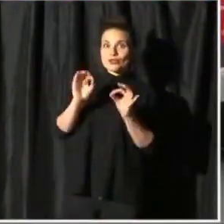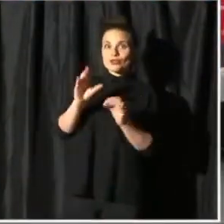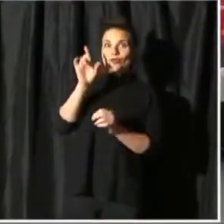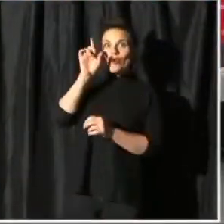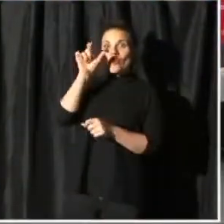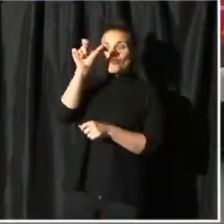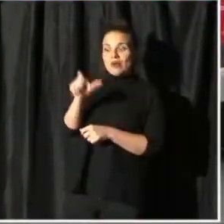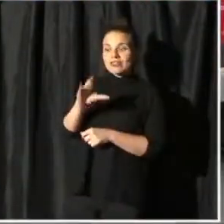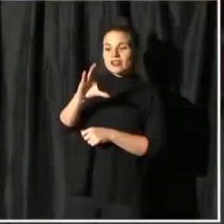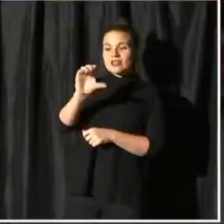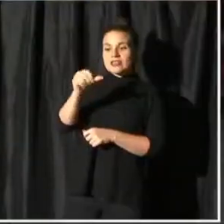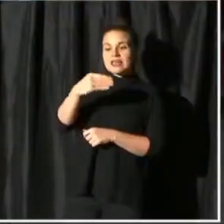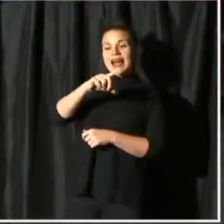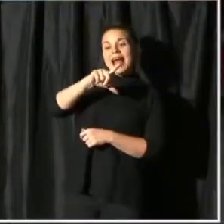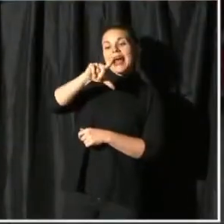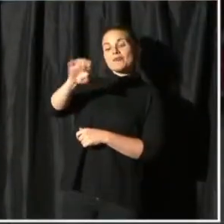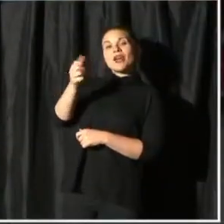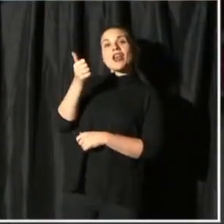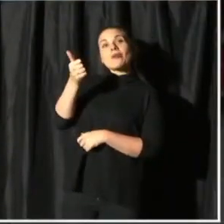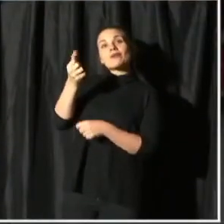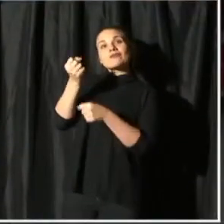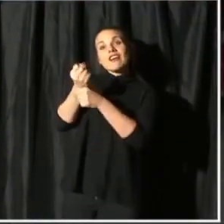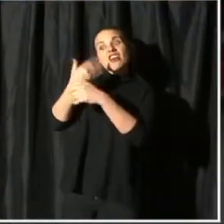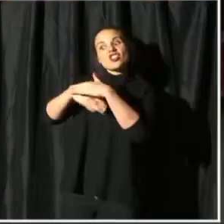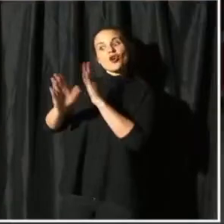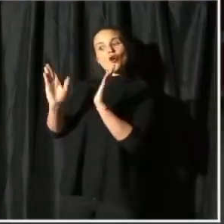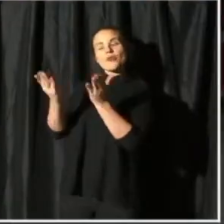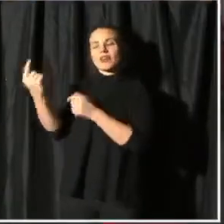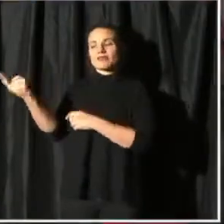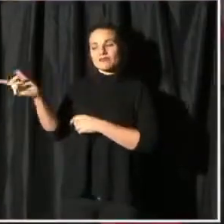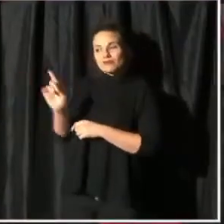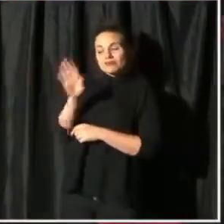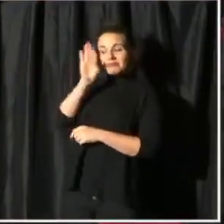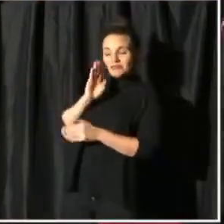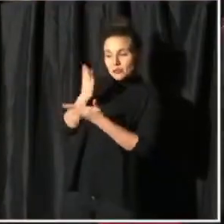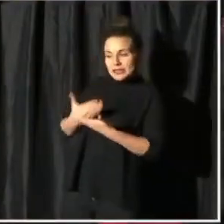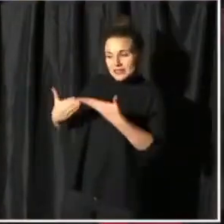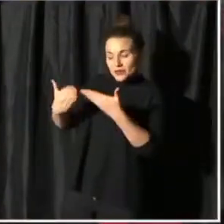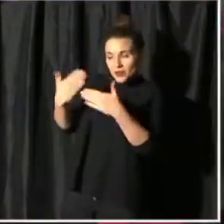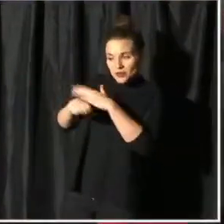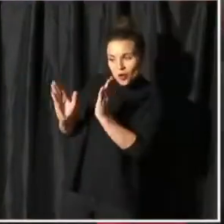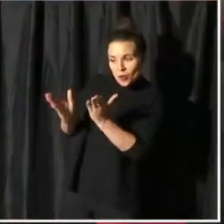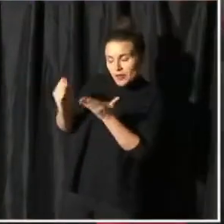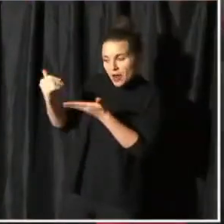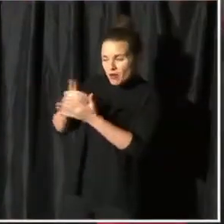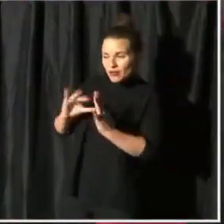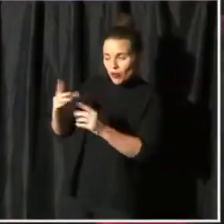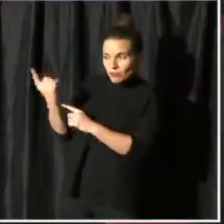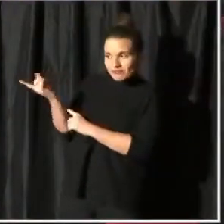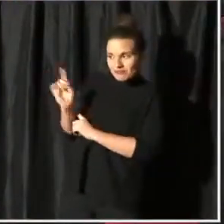bien vouloir nous rejoindre pour parler de la situation à l'hôpital camille merci